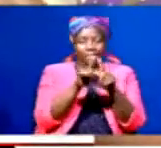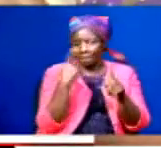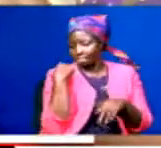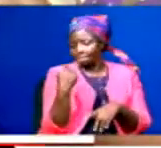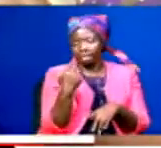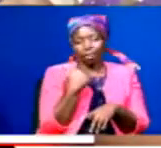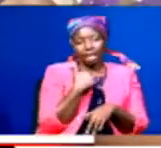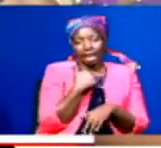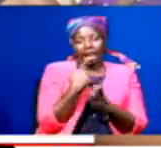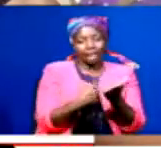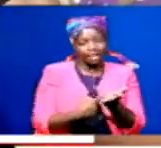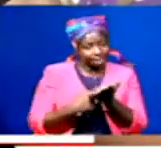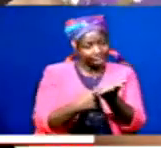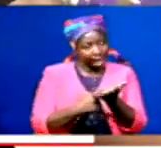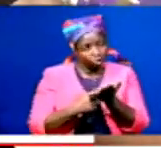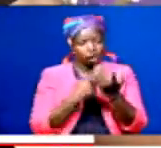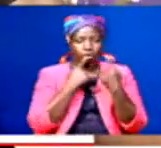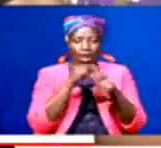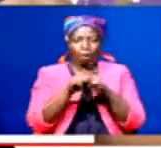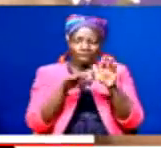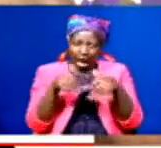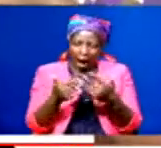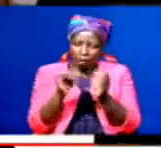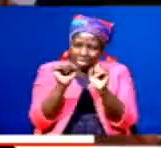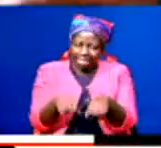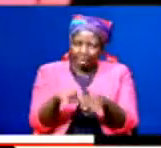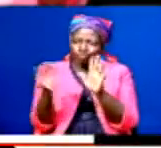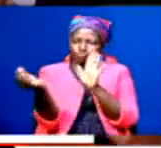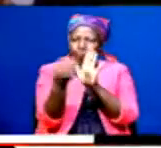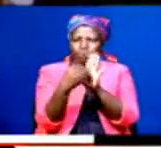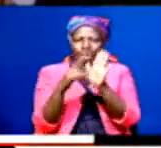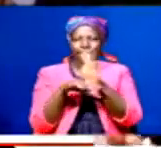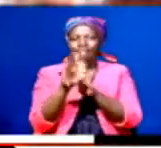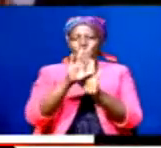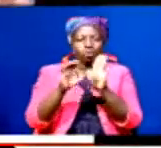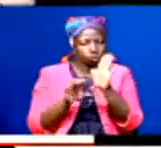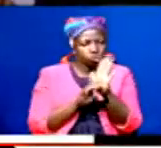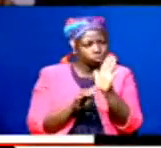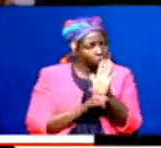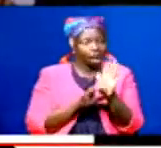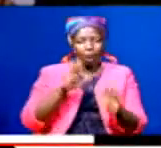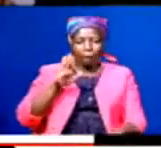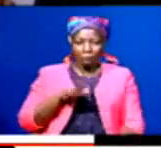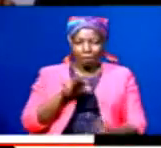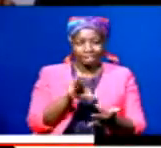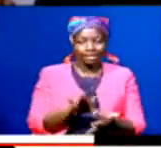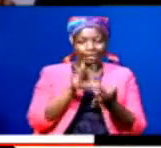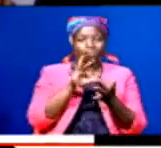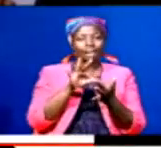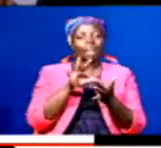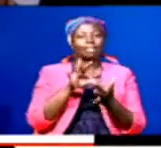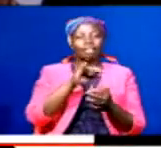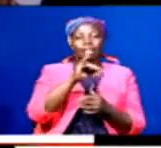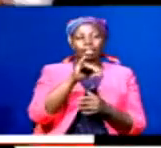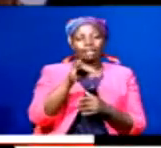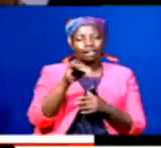debate. Tukizungumzia vile tutaweza kuiweka katika katiba yetu. Wakina mama, especially wa jua kali,